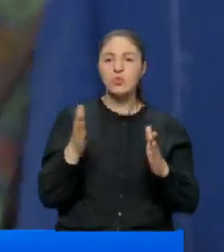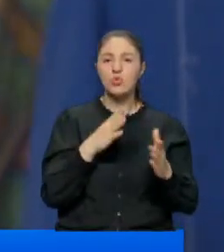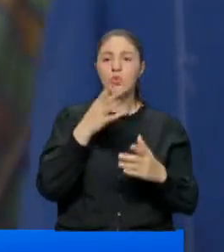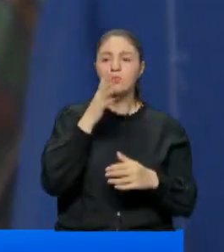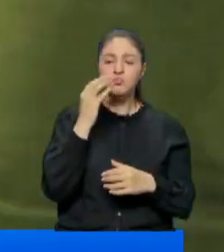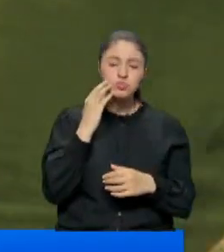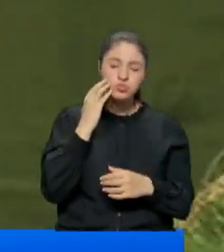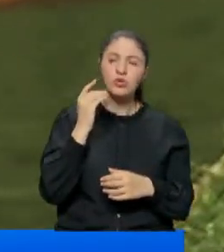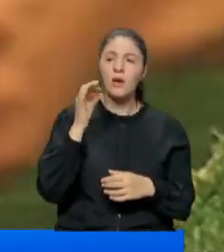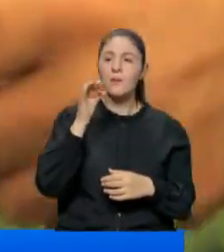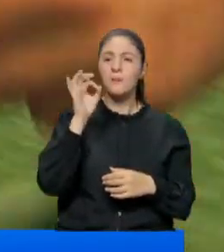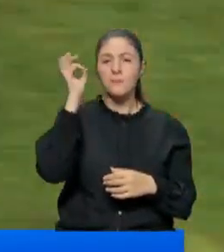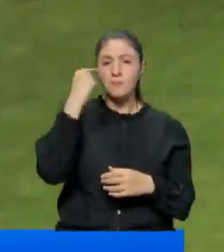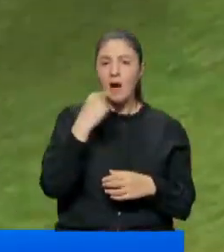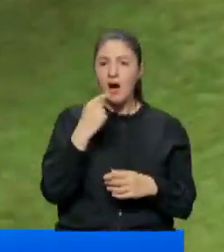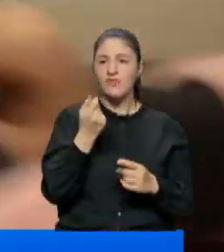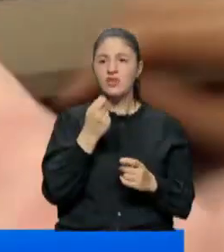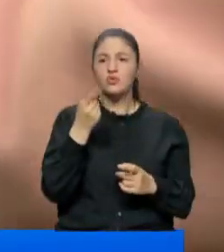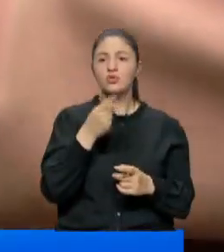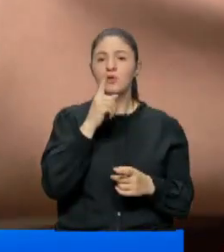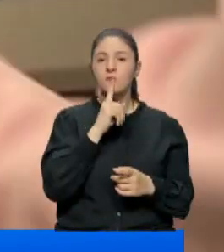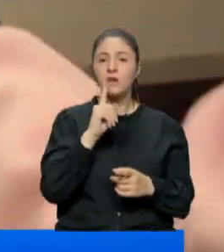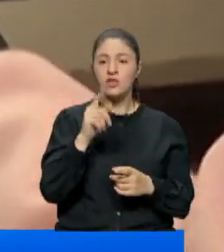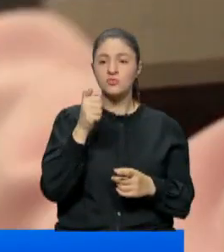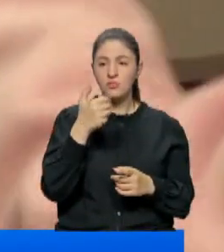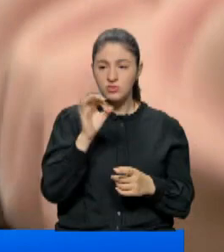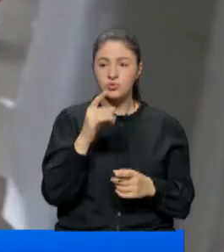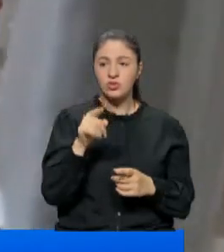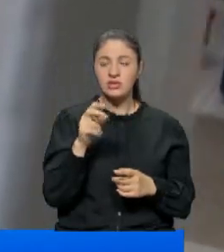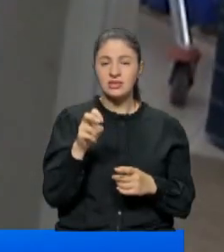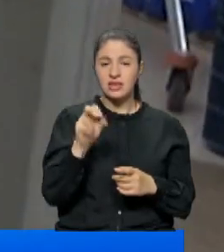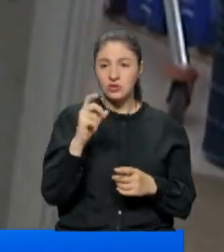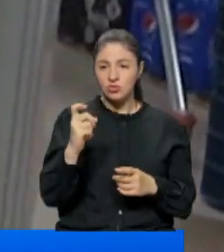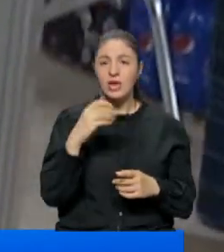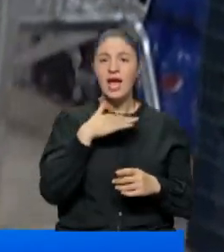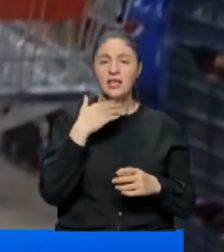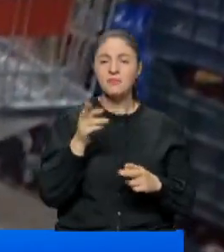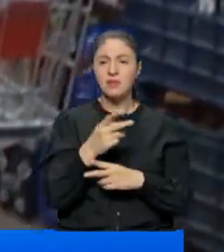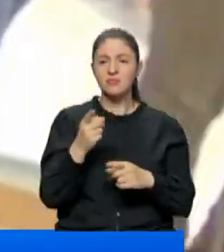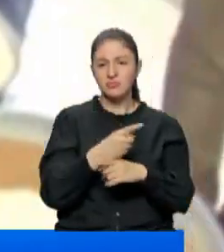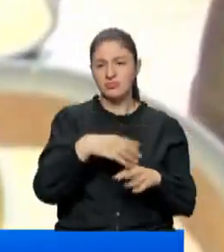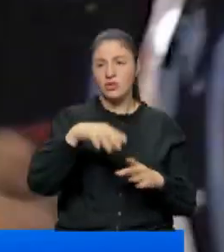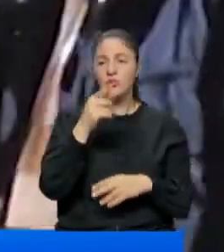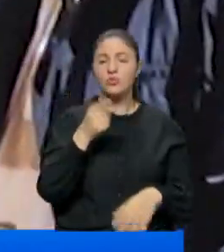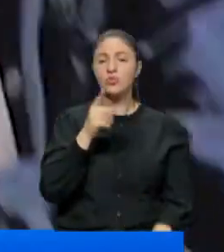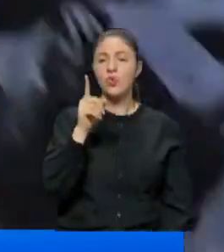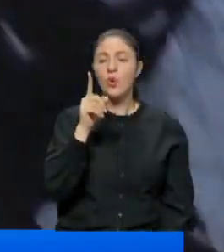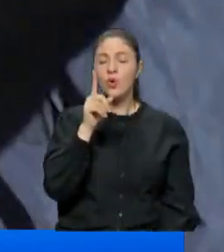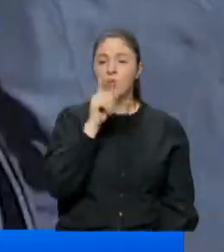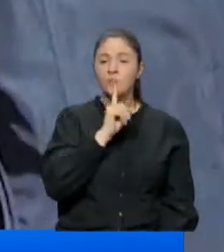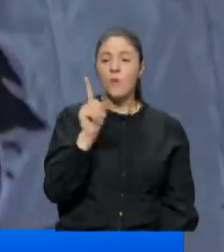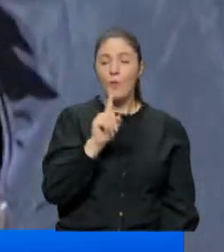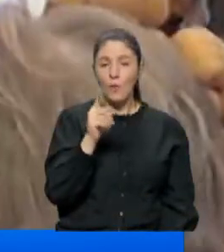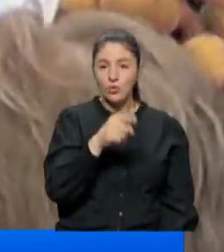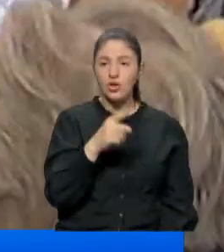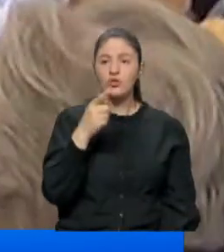un bulgur makarna fiyatlarında yüzdeyüz 60.89 Et Balık fiyatlarında yüzdeyüz 19 39